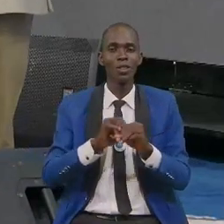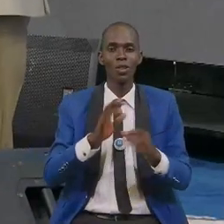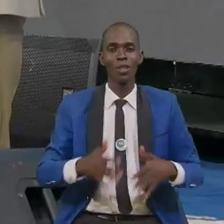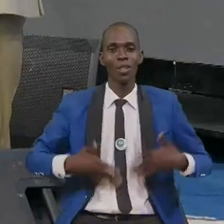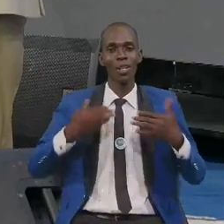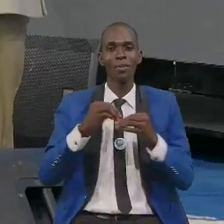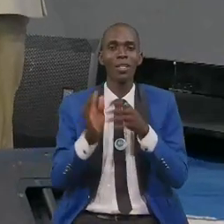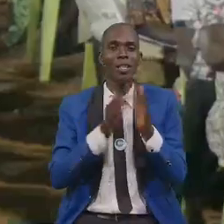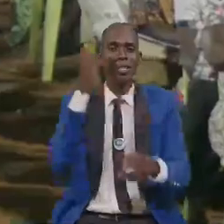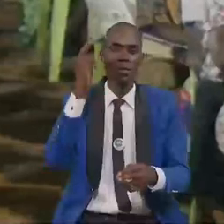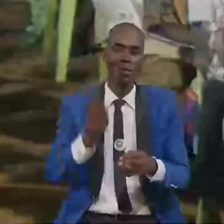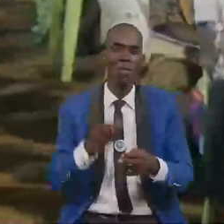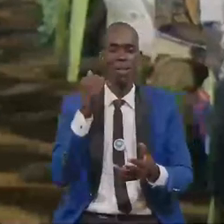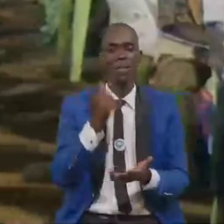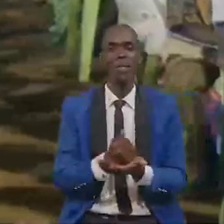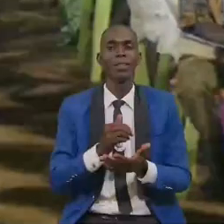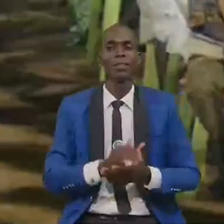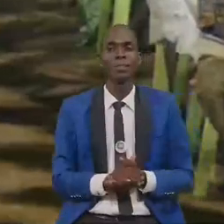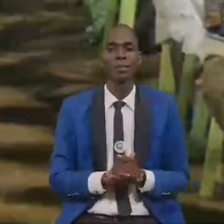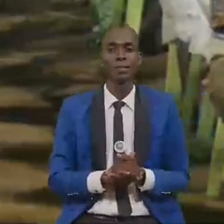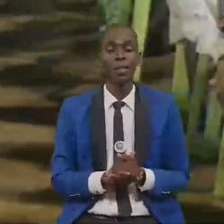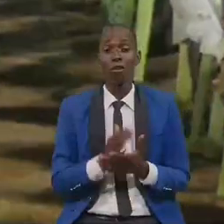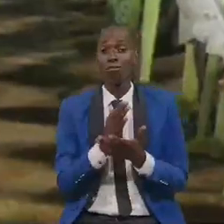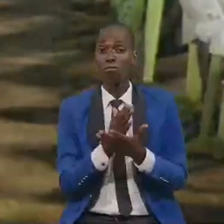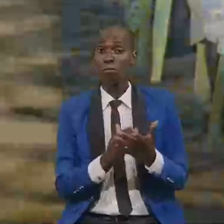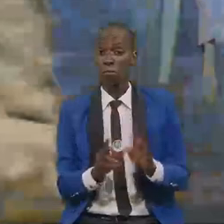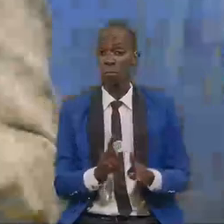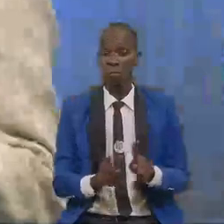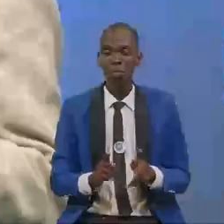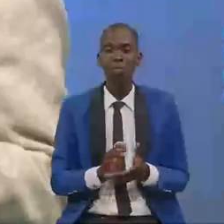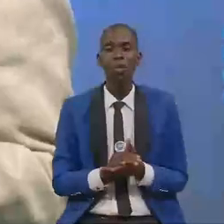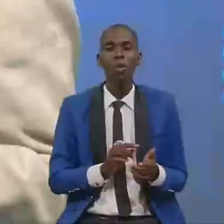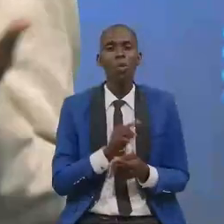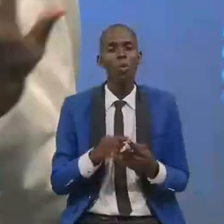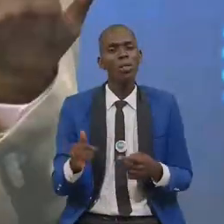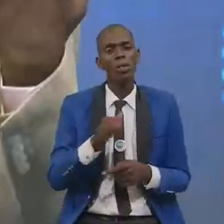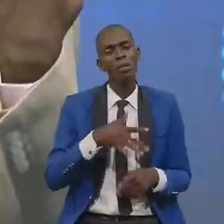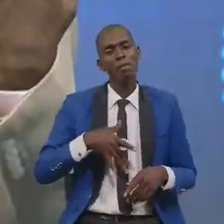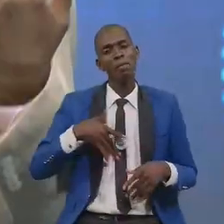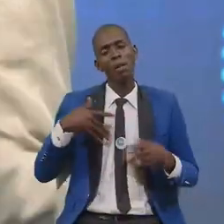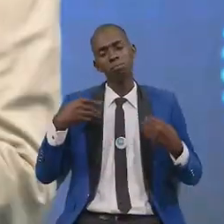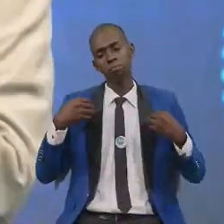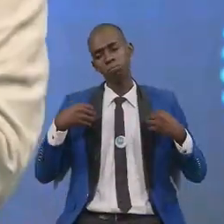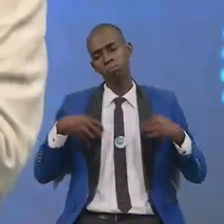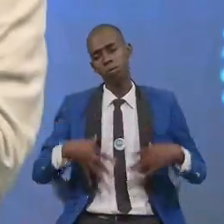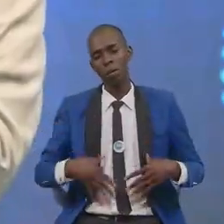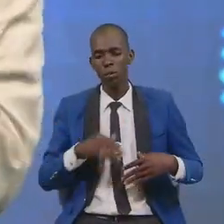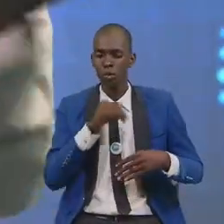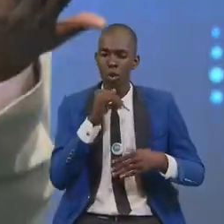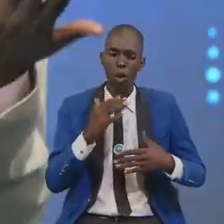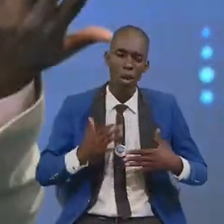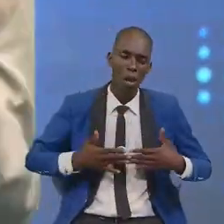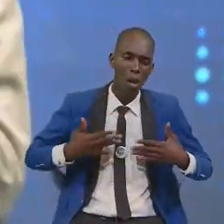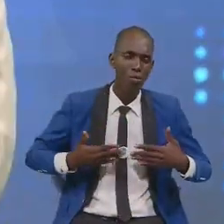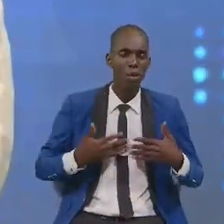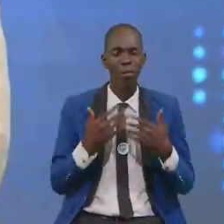de Jésus certaines personnes quand ils sont ils sont déprimés ou triste